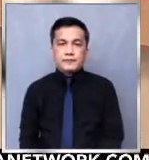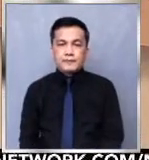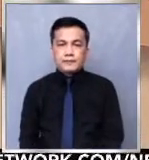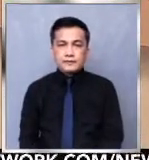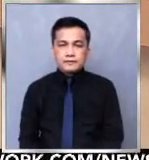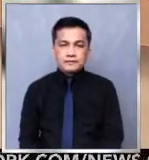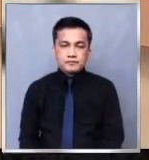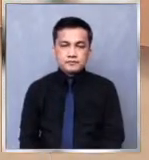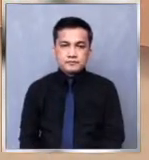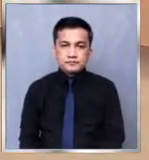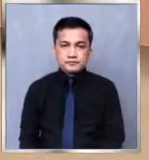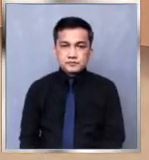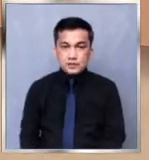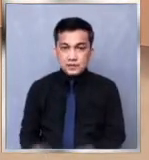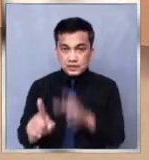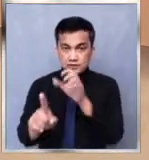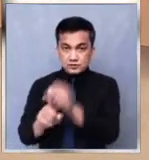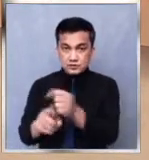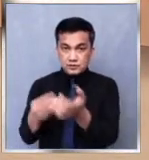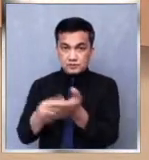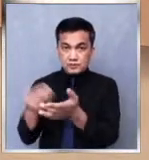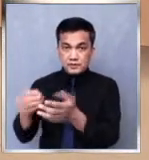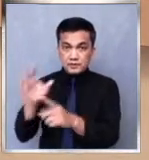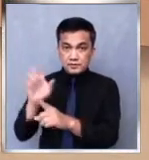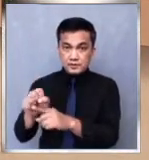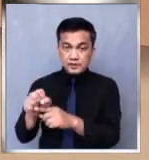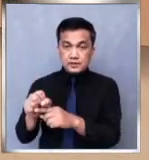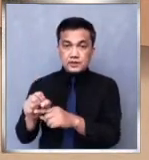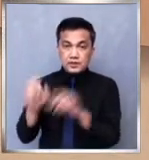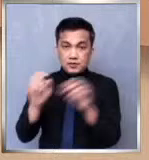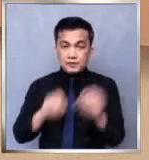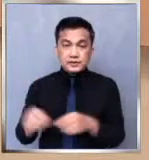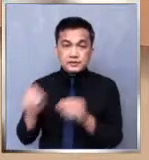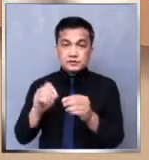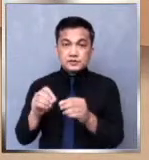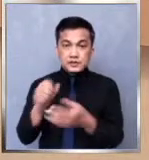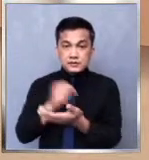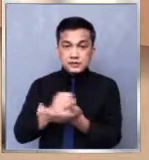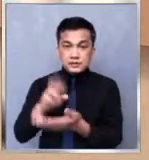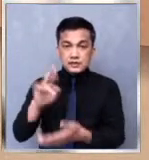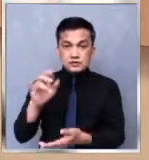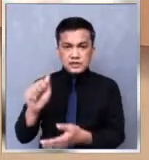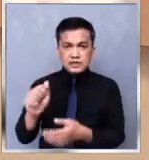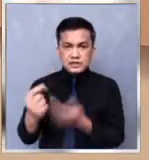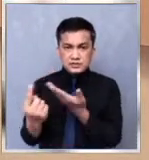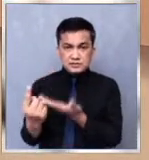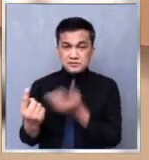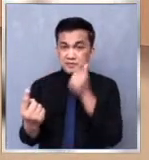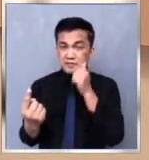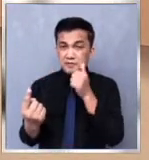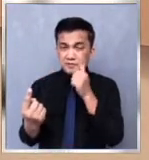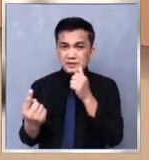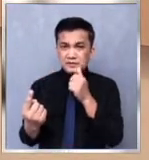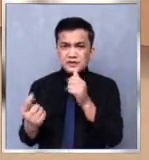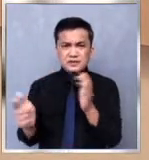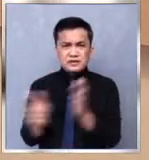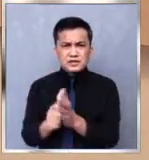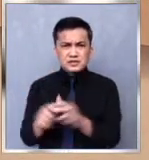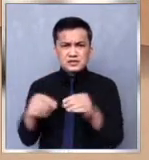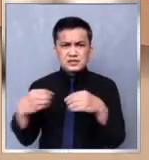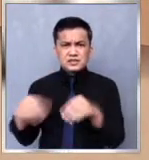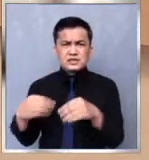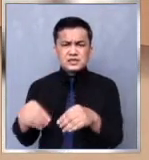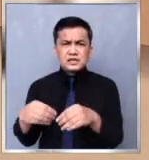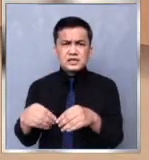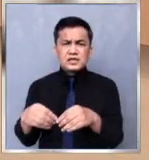Arestado sa Bybus Operation sa Santa Rosa, Laguna, ang isang babaeng iligal na nagbebenta ng prescriptive drugs. Dati na siyang nakulong